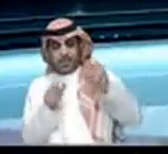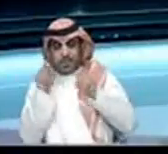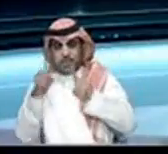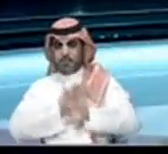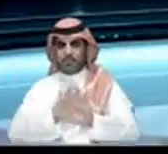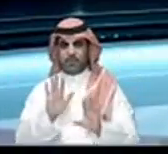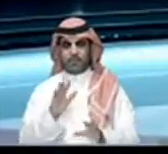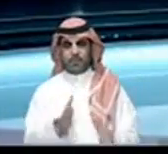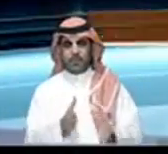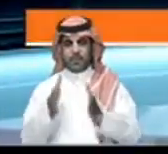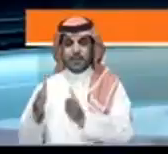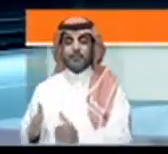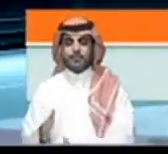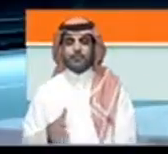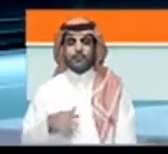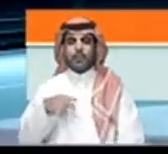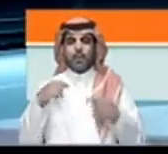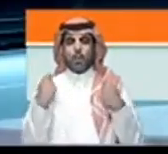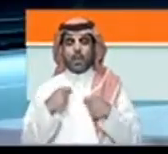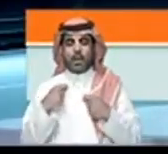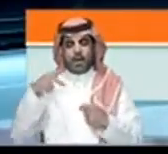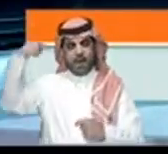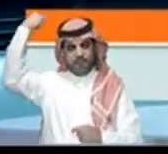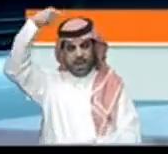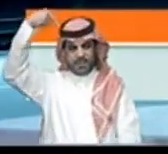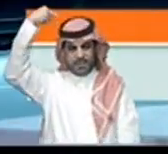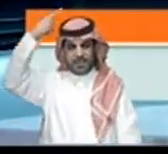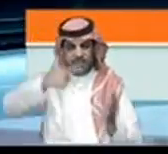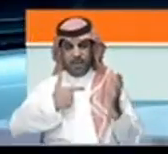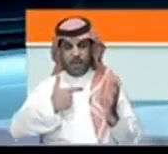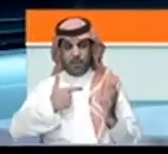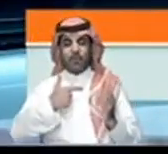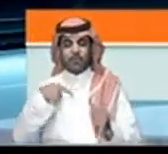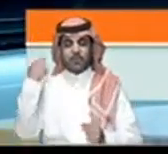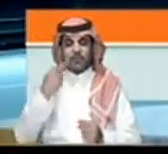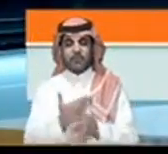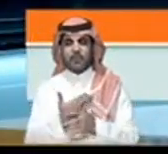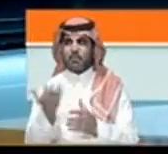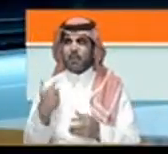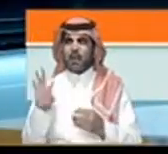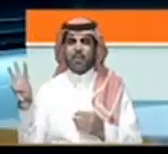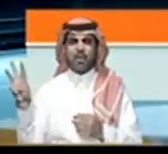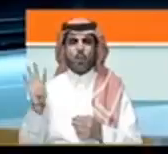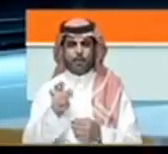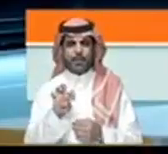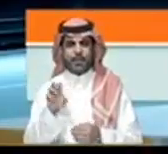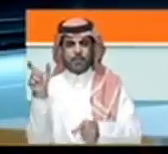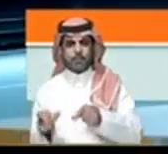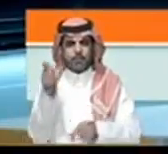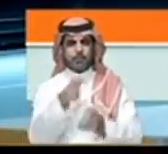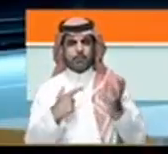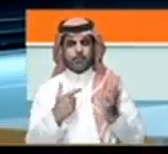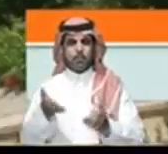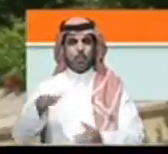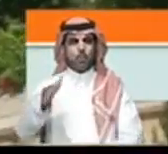ذكرت وزاره الدفاع الافغانيه ان ثلاثه وسبعين مسلحا قتلوا واصيب واحد وثلاثون اخرون